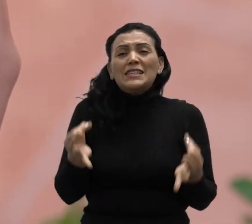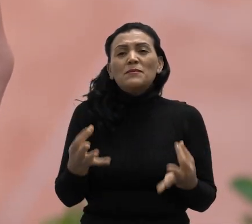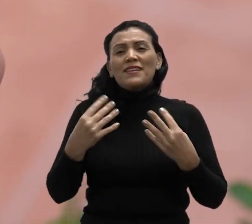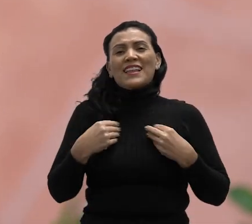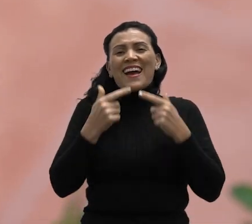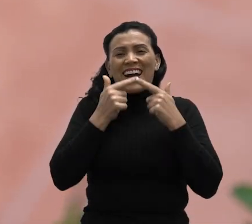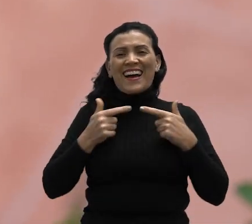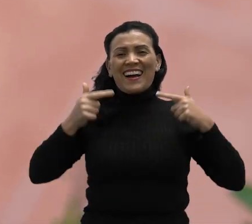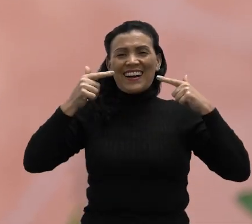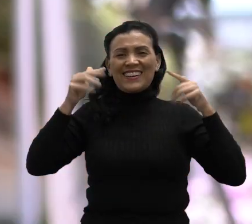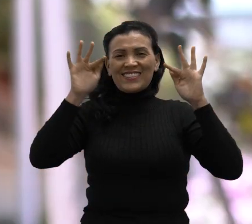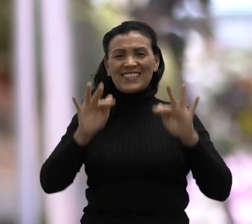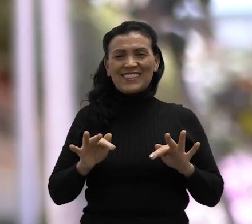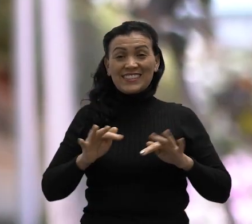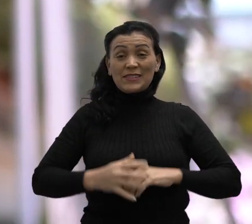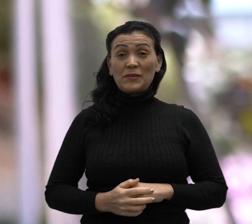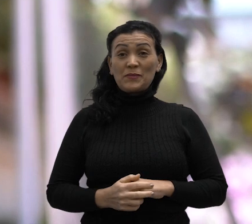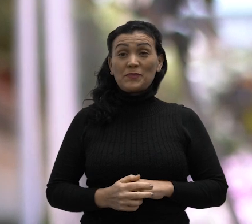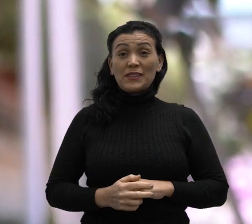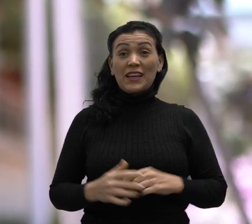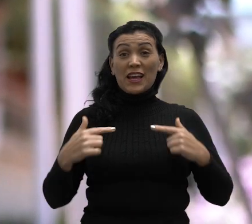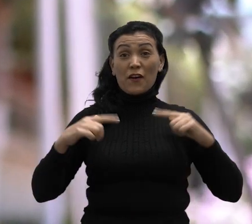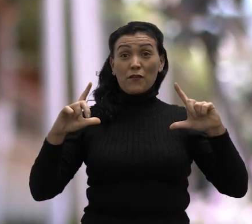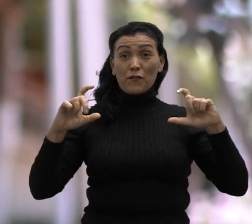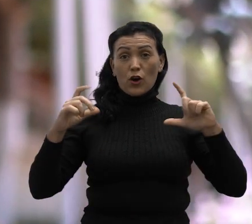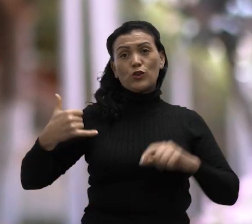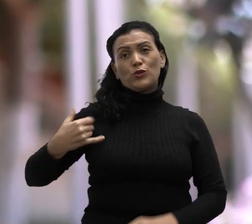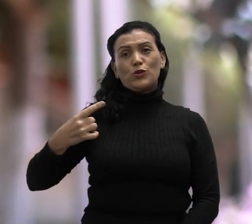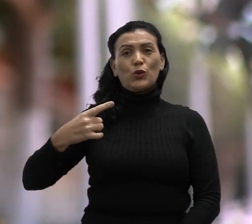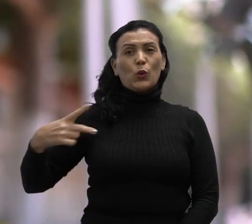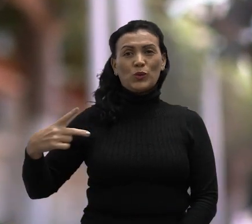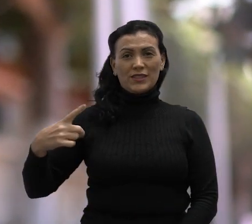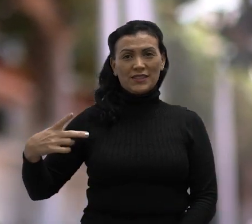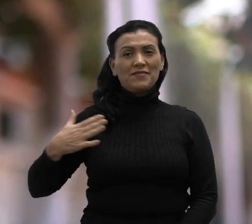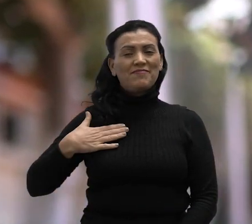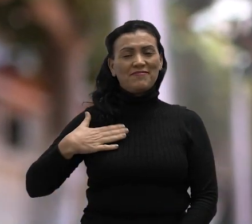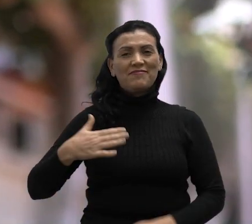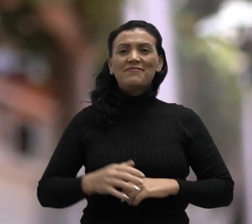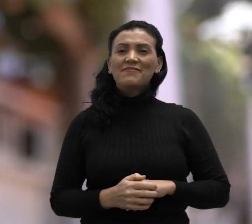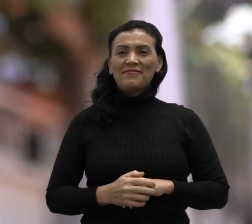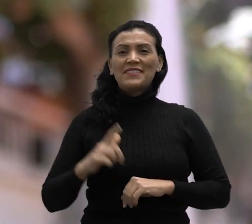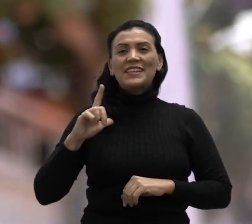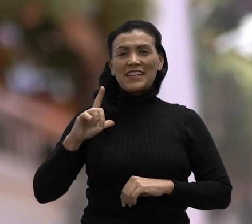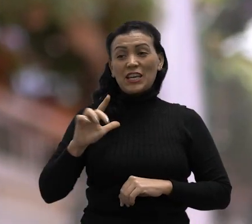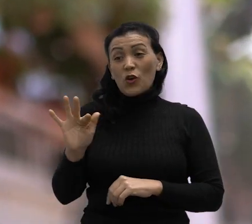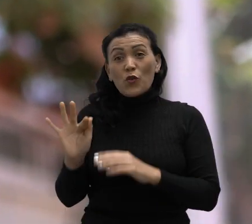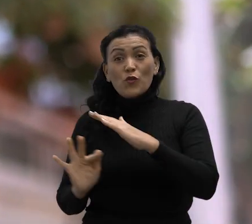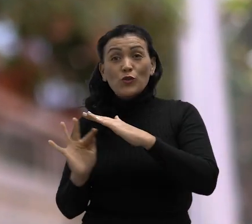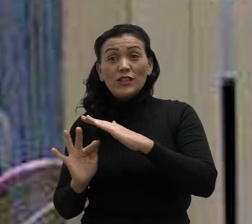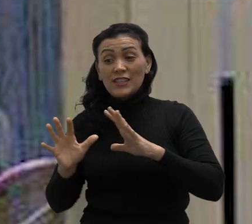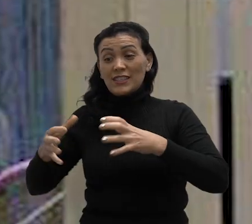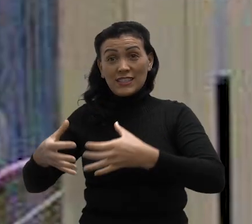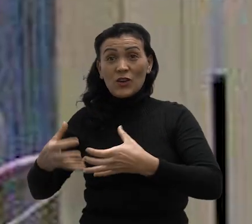12 سنة، كنت في مؤسسة الطفل والأسرة. بتذكر إنه كنت كتير فرحانة، كنت بحكي شعر قدام حدا كتير شخصيات